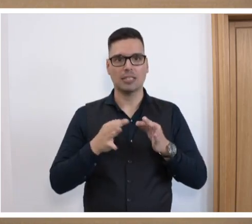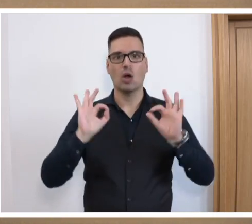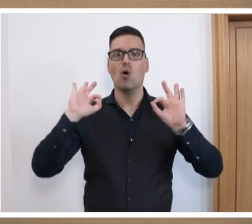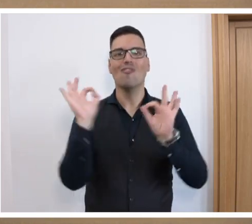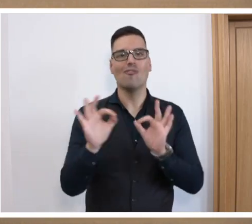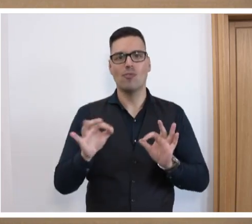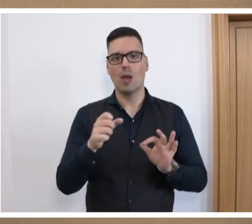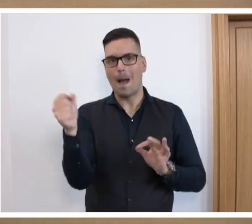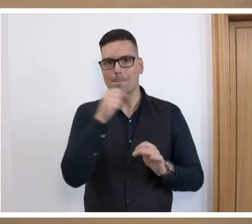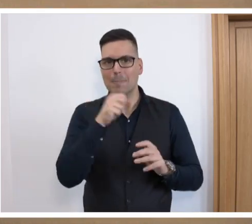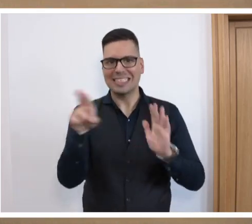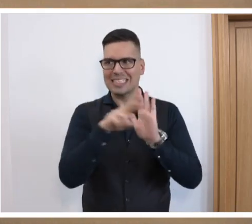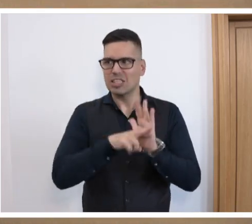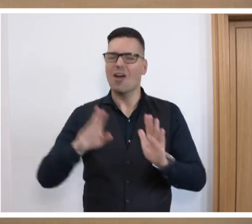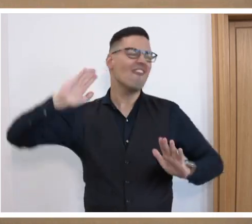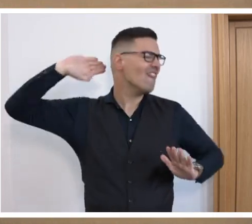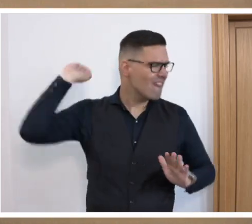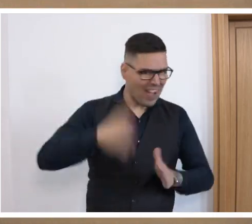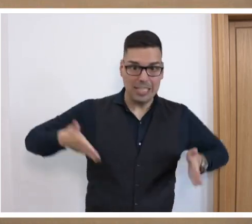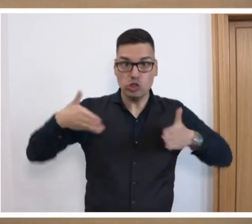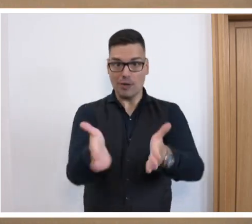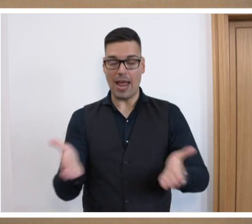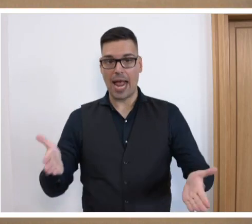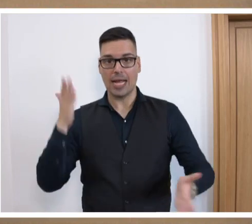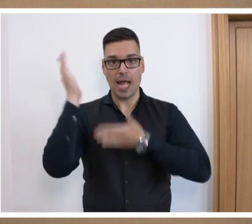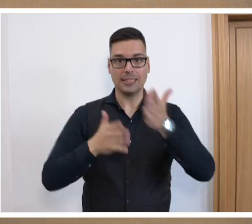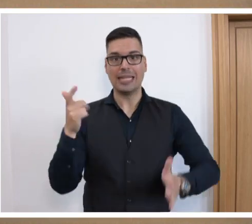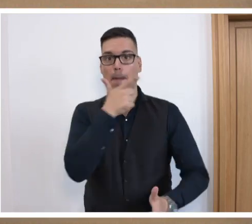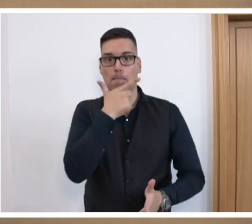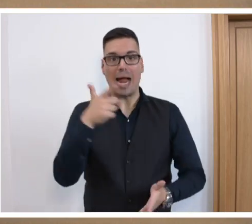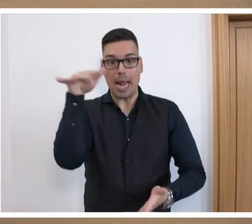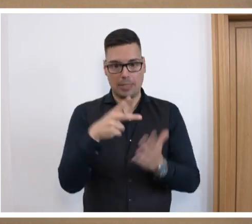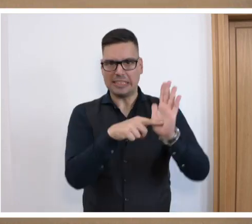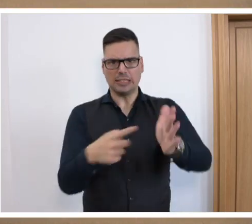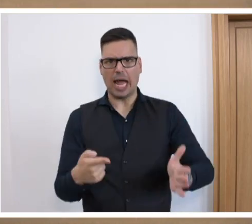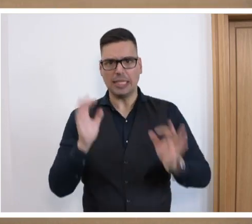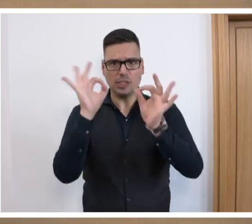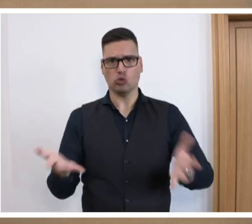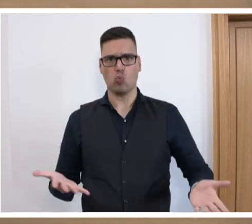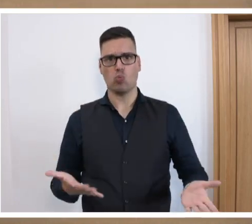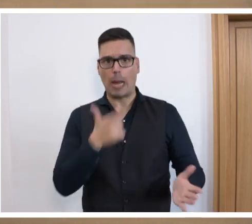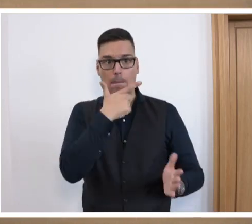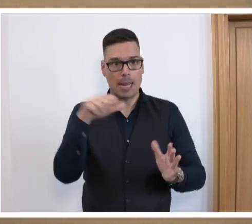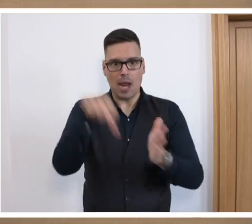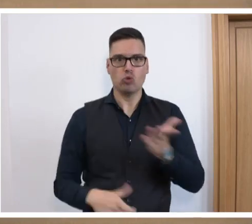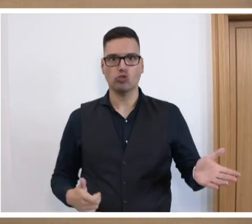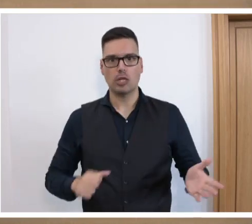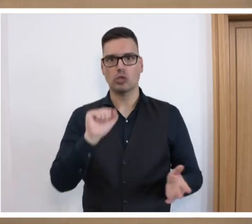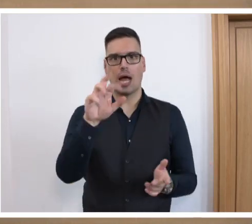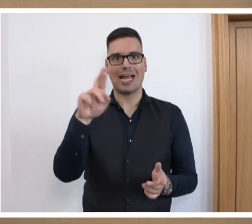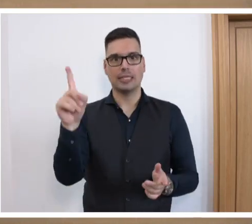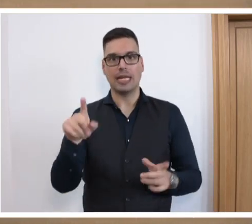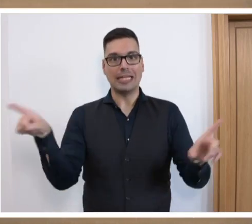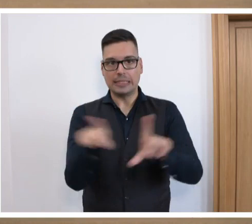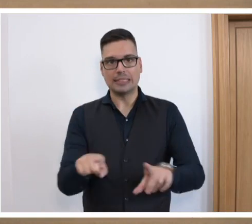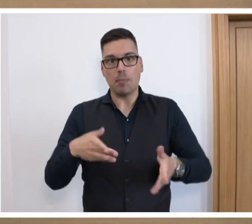klar gesagt, man geht hier einen völlig falschen Weg. In Bremen hat sich doch gezeigt, dass es sich nicht bewährt. Und warum haben die anderen ARD-Anstalten